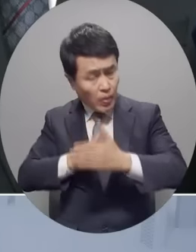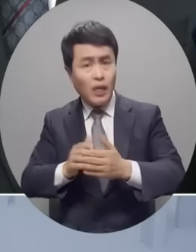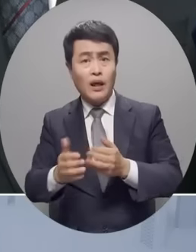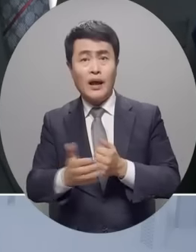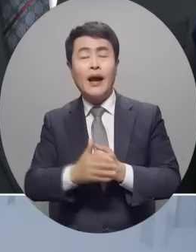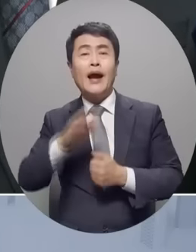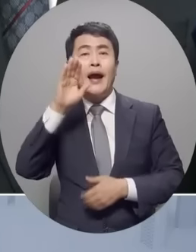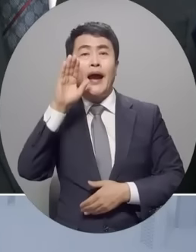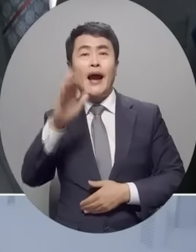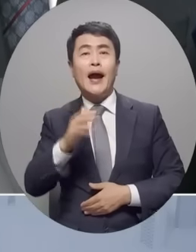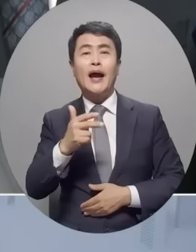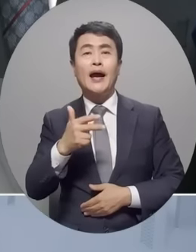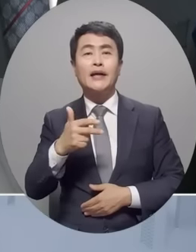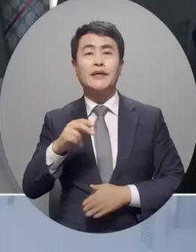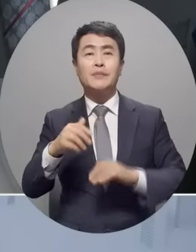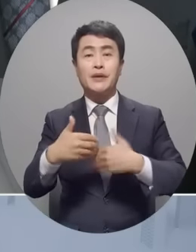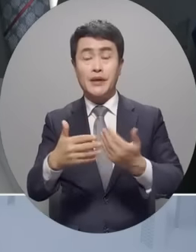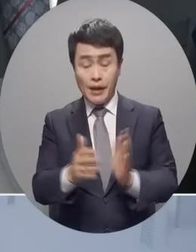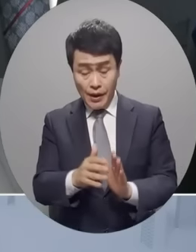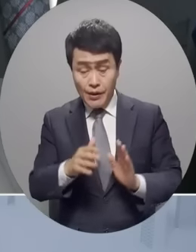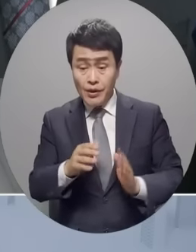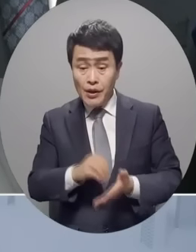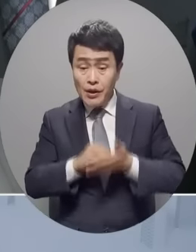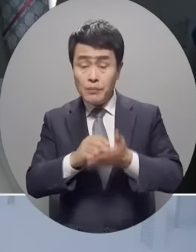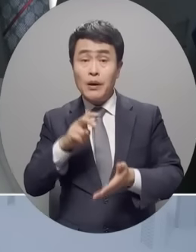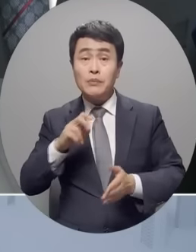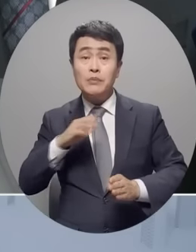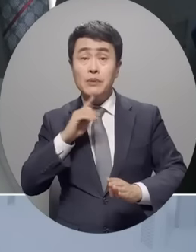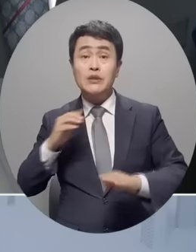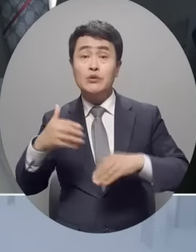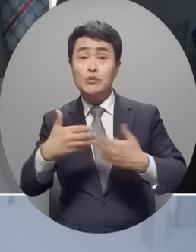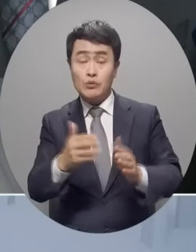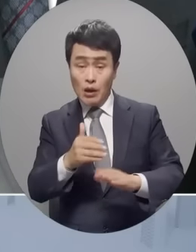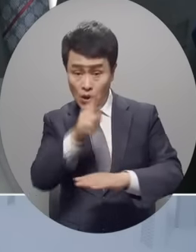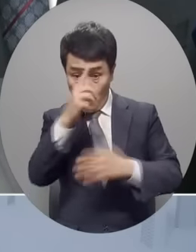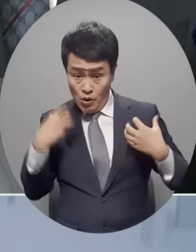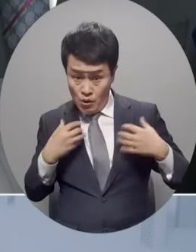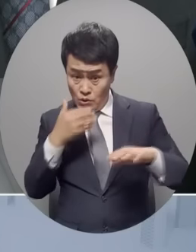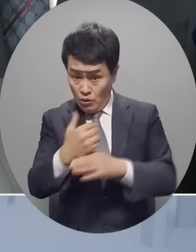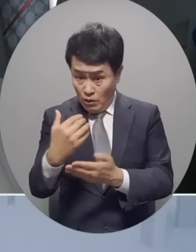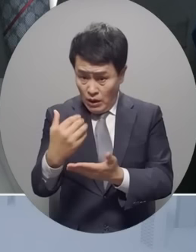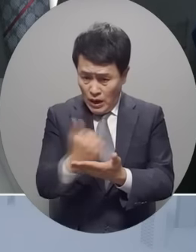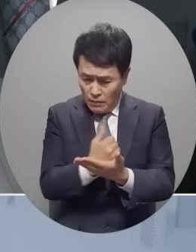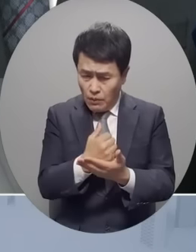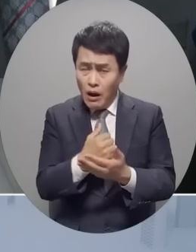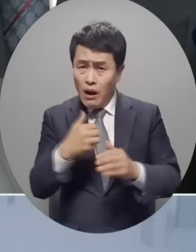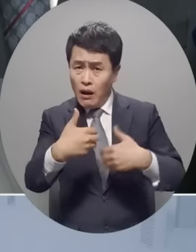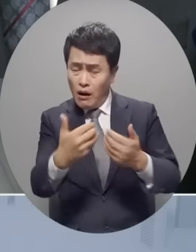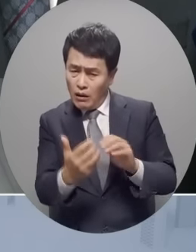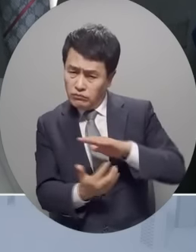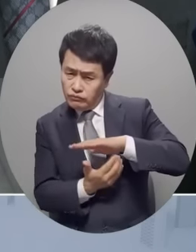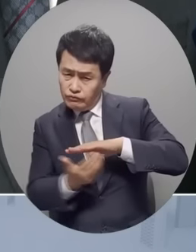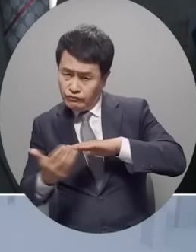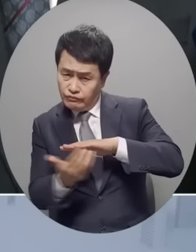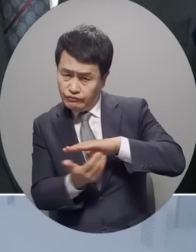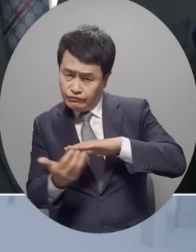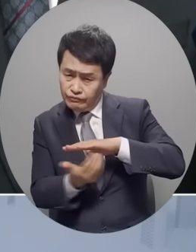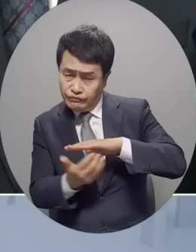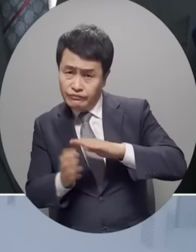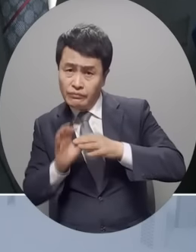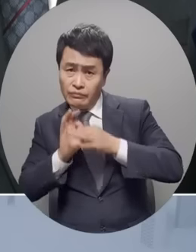앞으로 자민당과 입헌민주당이 정권 확보를 놓고 치열한 수싸움을 벌일 가능성이 커졌습니다.